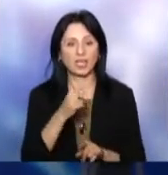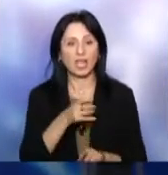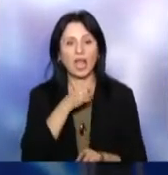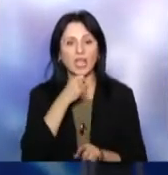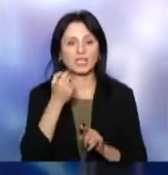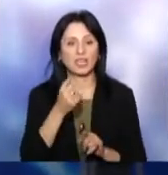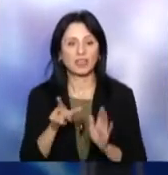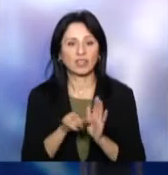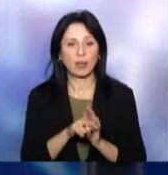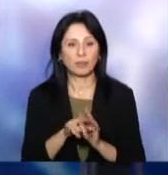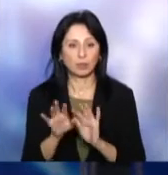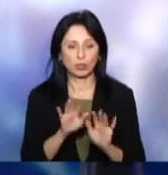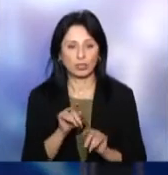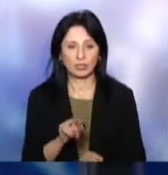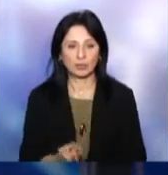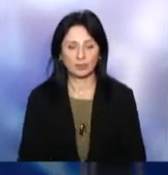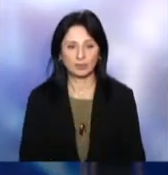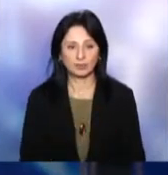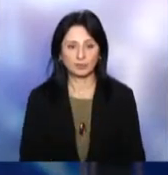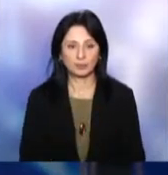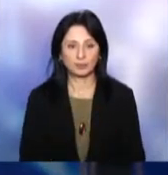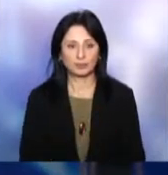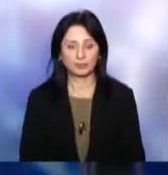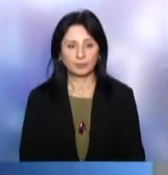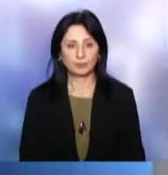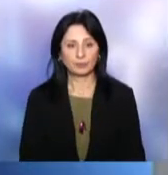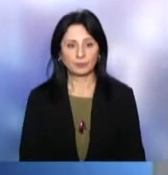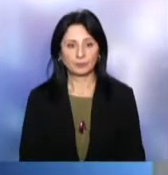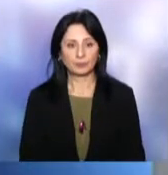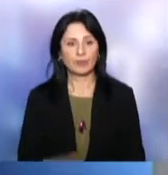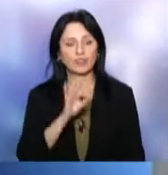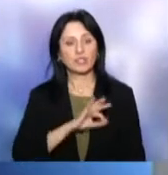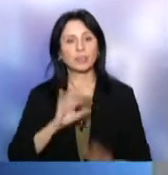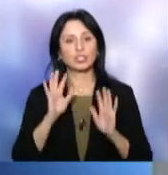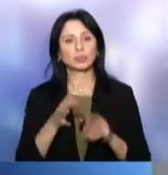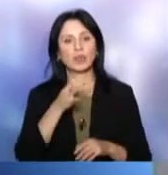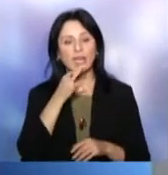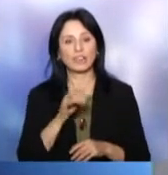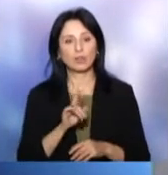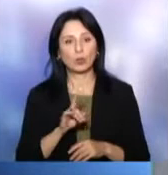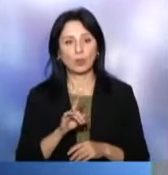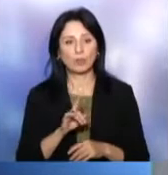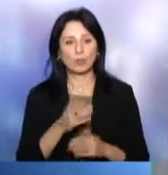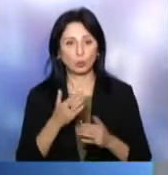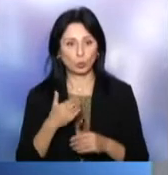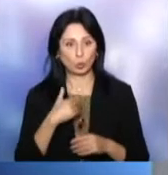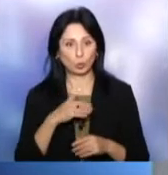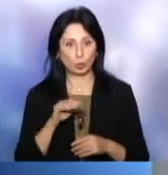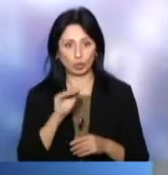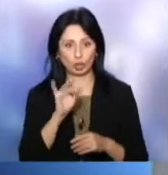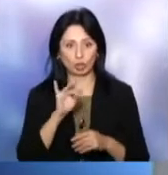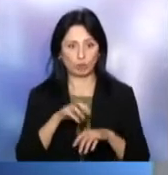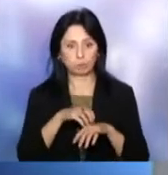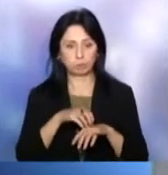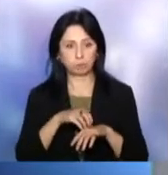ასაკის თანმდევი პროცესია. დიახ. და მე აქ უბრალოდ ვისარგებლებ შემთხვევით და გეტყვით, რომ თუ ჩვენ ცხიმი გვიგროვდება,